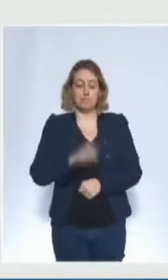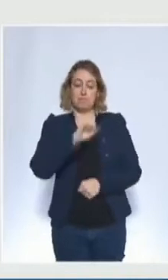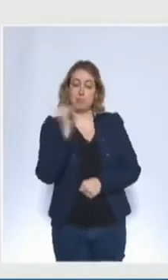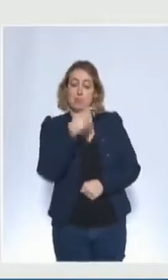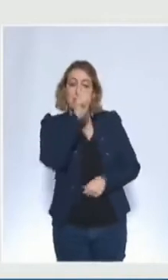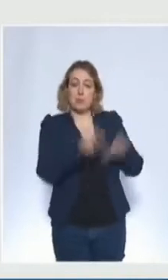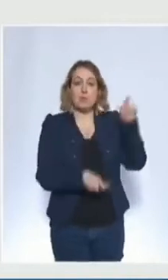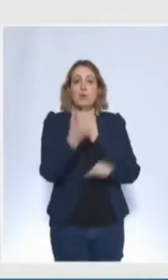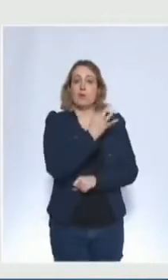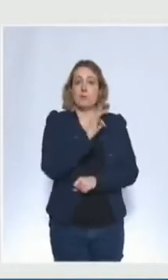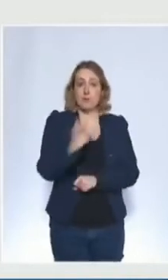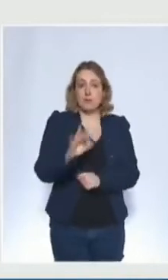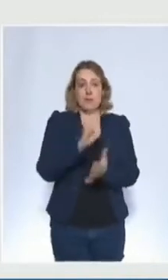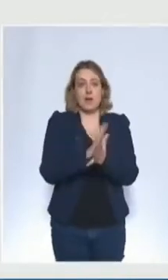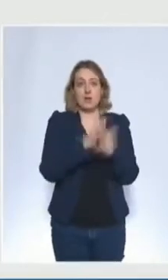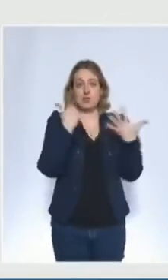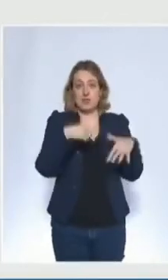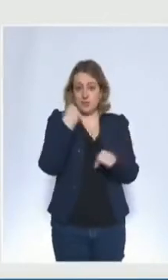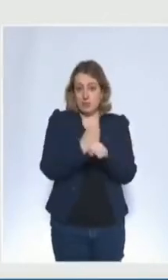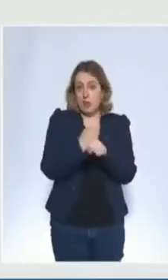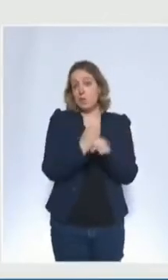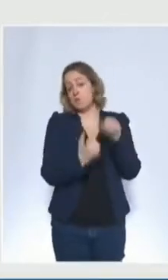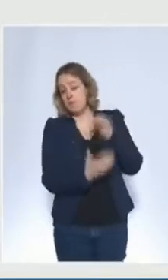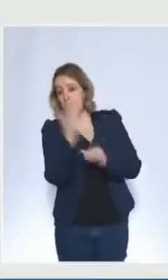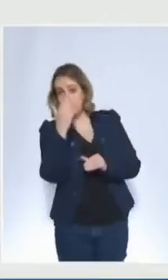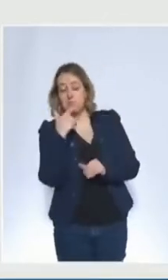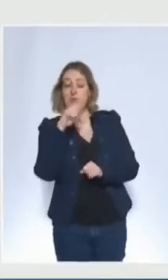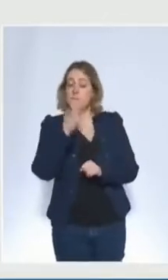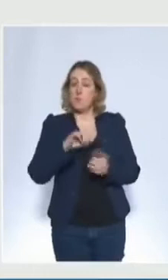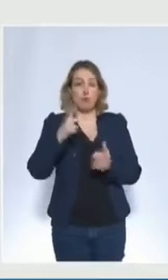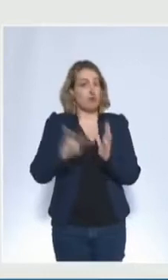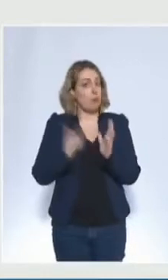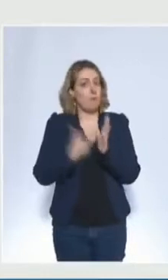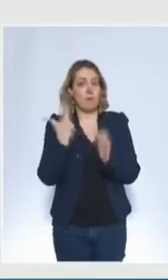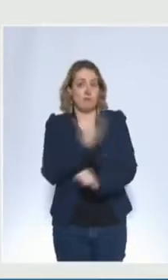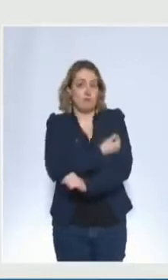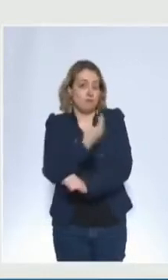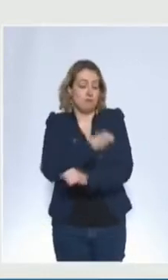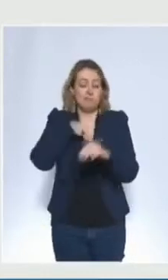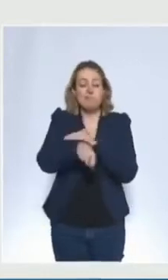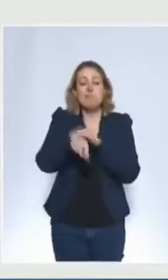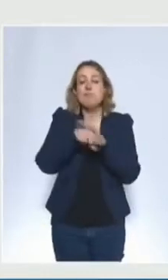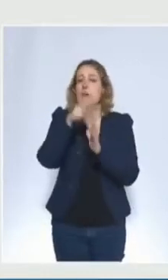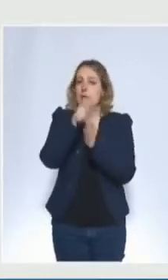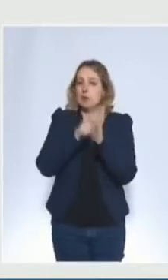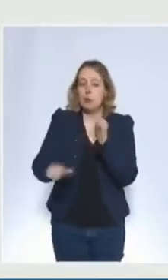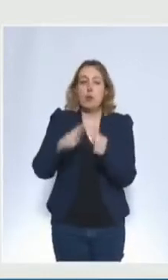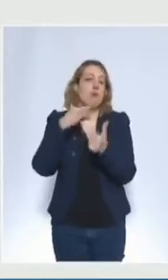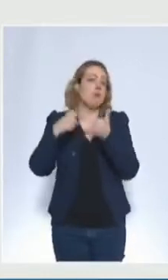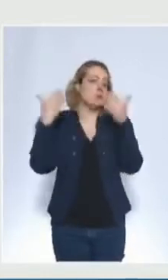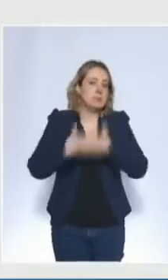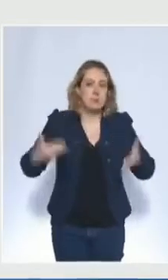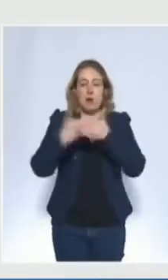plus devront justifier d'un schéma vaccinal complet pour aller au restaurant au cinéma au théâtre